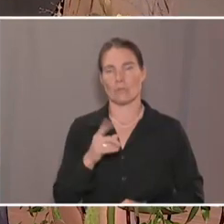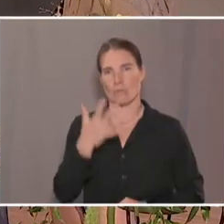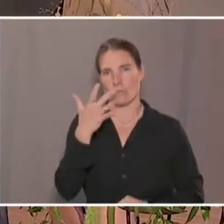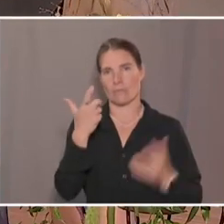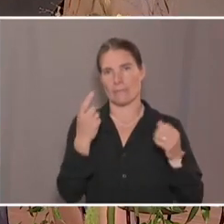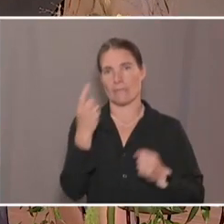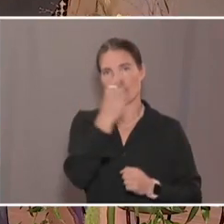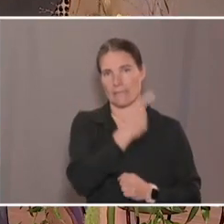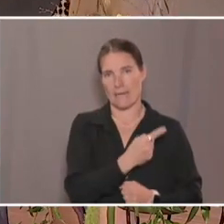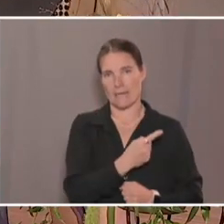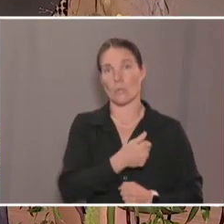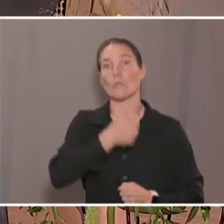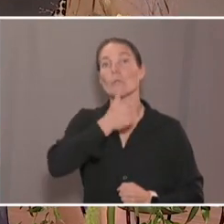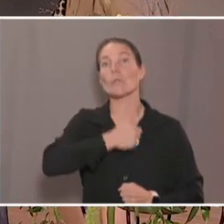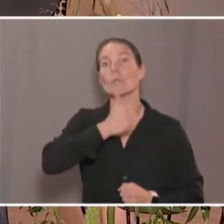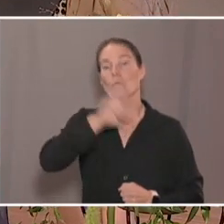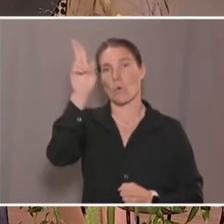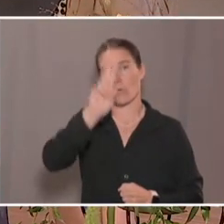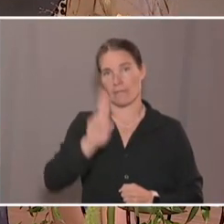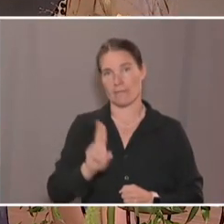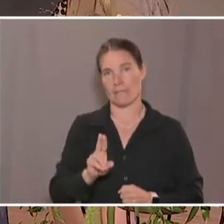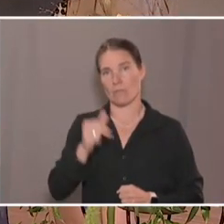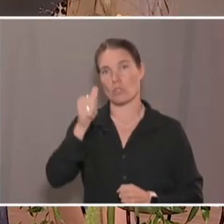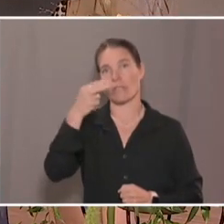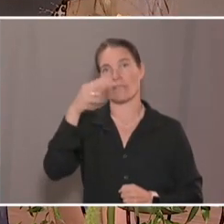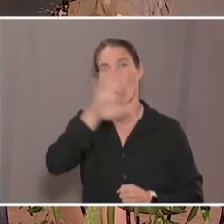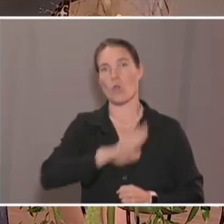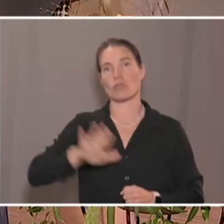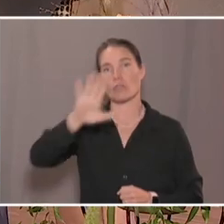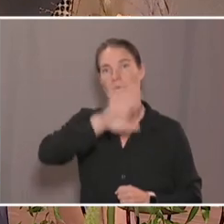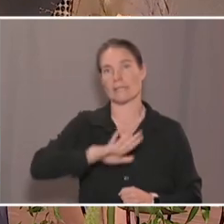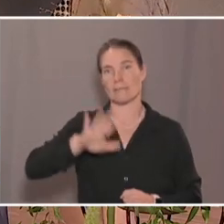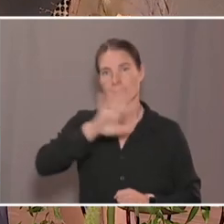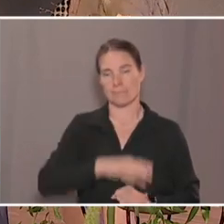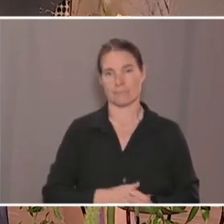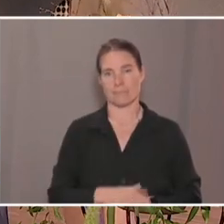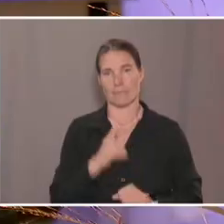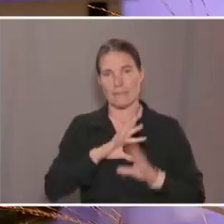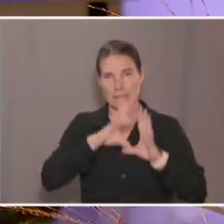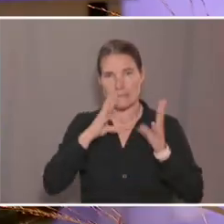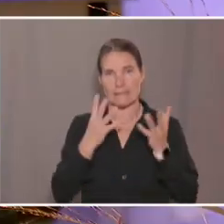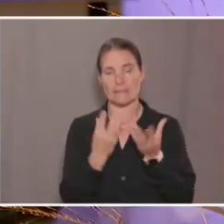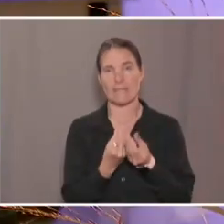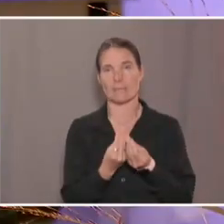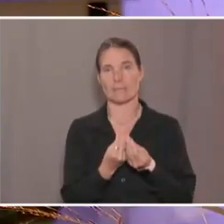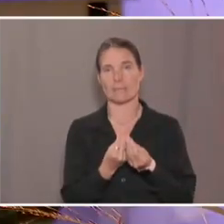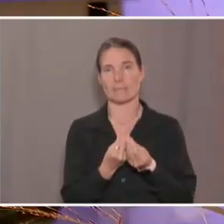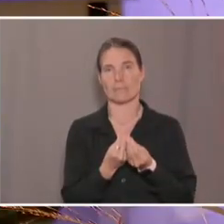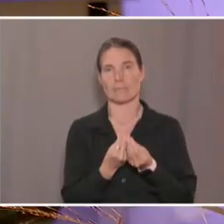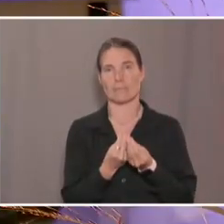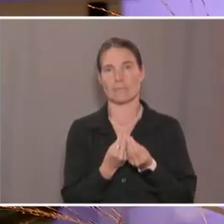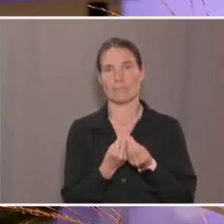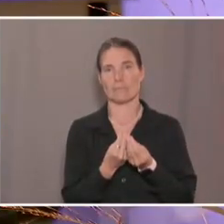75 Jahre auch die jüngste Universität des Landes Schleswig-Holstein. Und ich finde, ehrlich gesagt, Ritter der